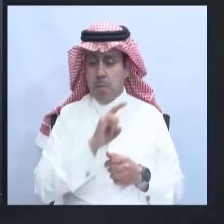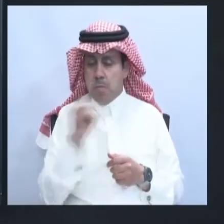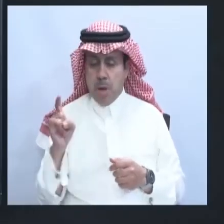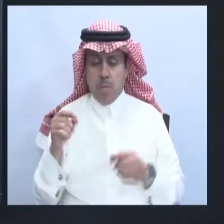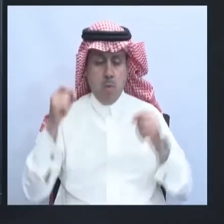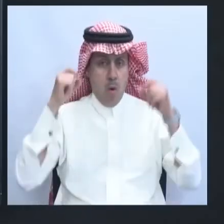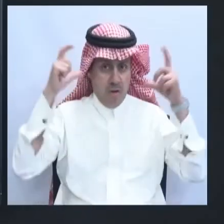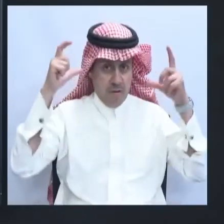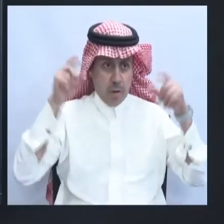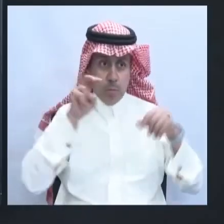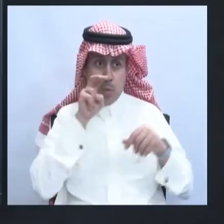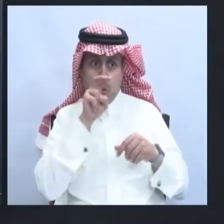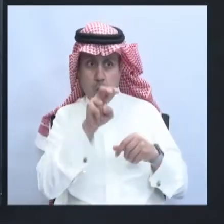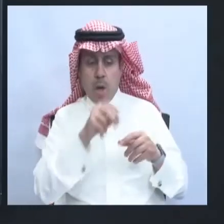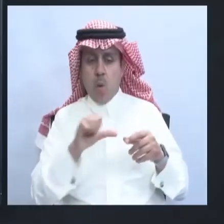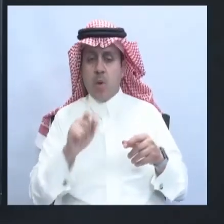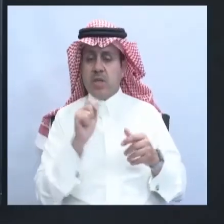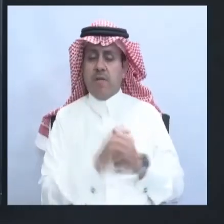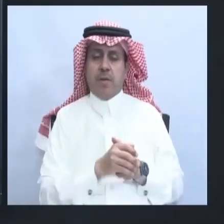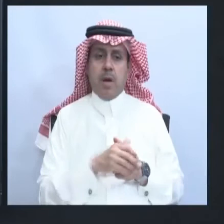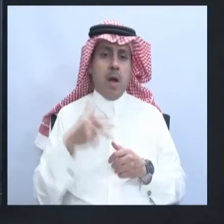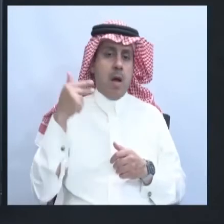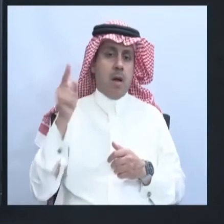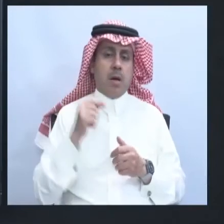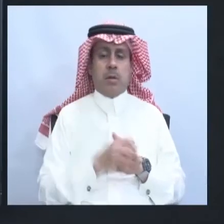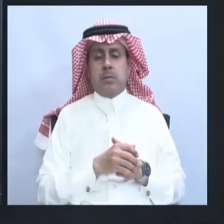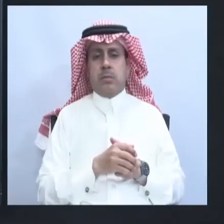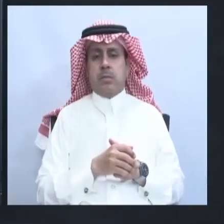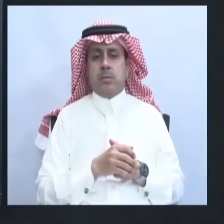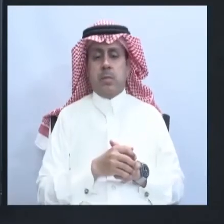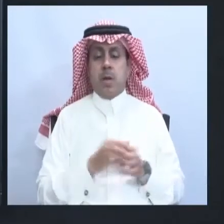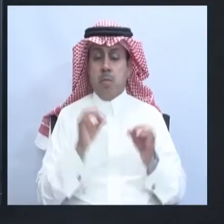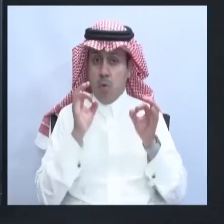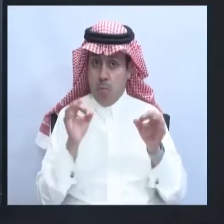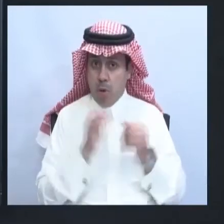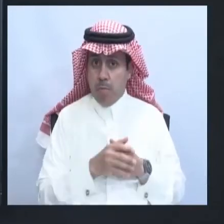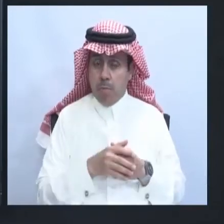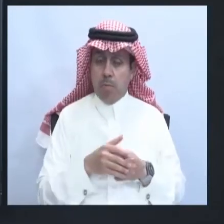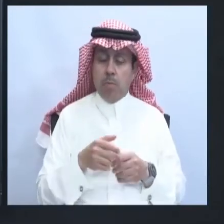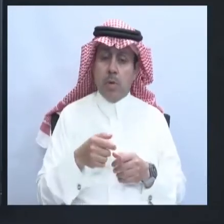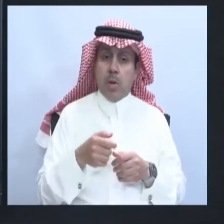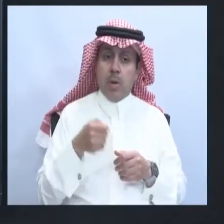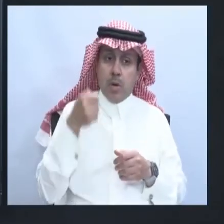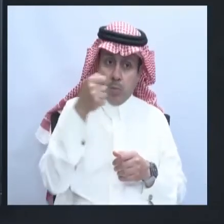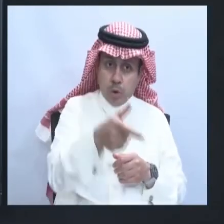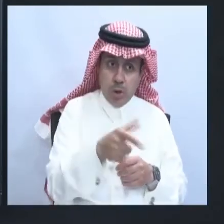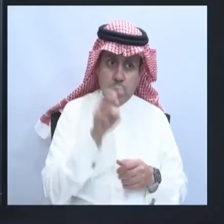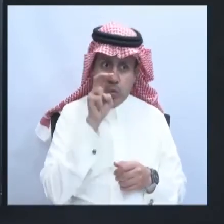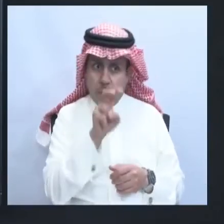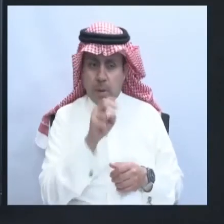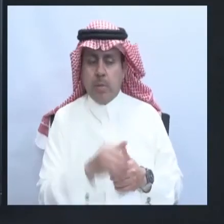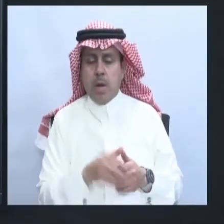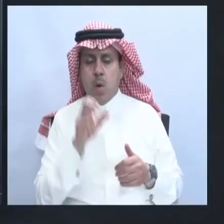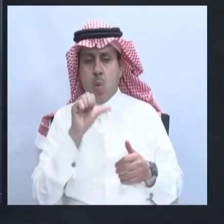يعلم برؤيه او وصف قرر على المشتري فلا بد للمشتري ان يرى المبيع بعينه او